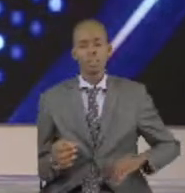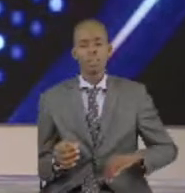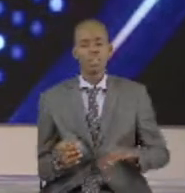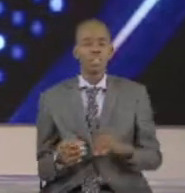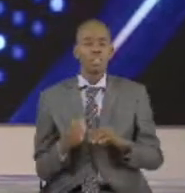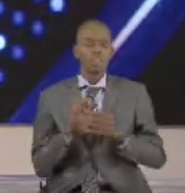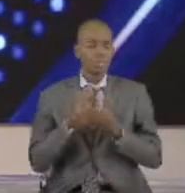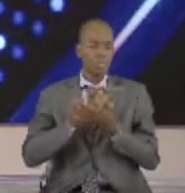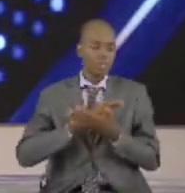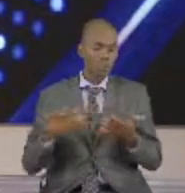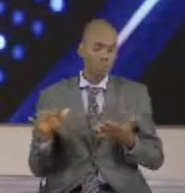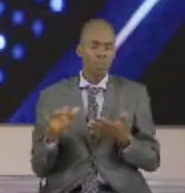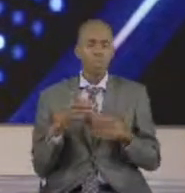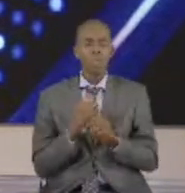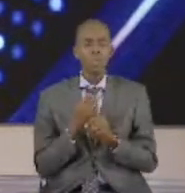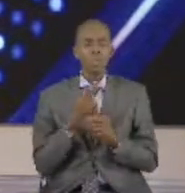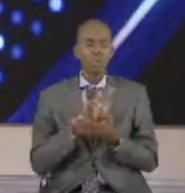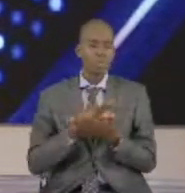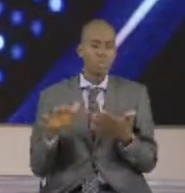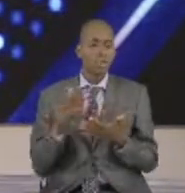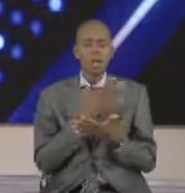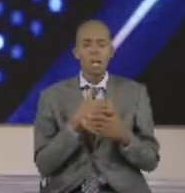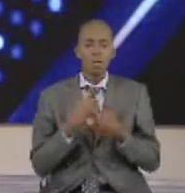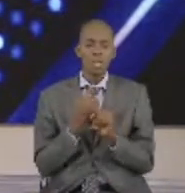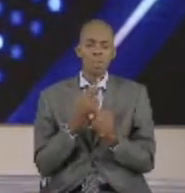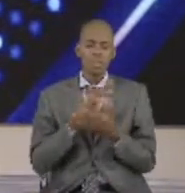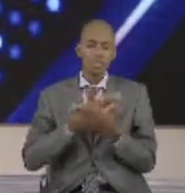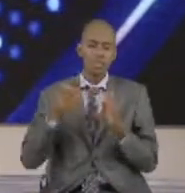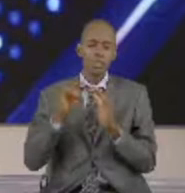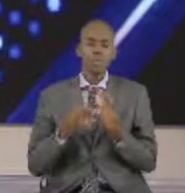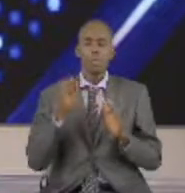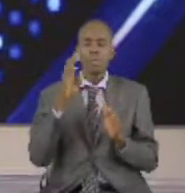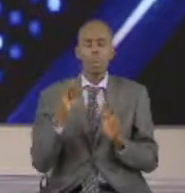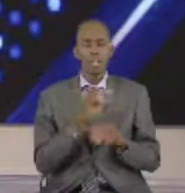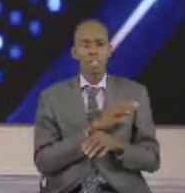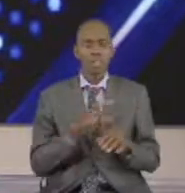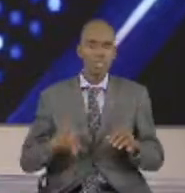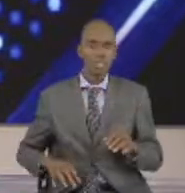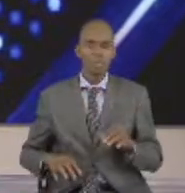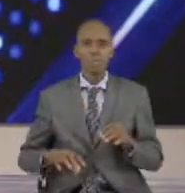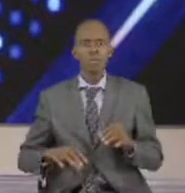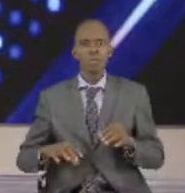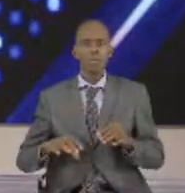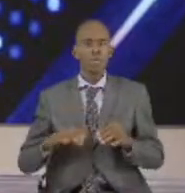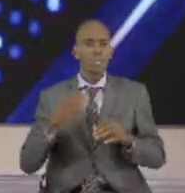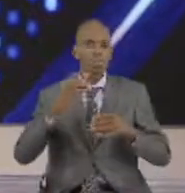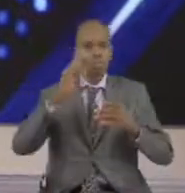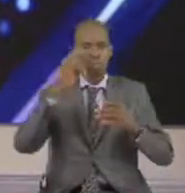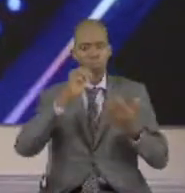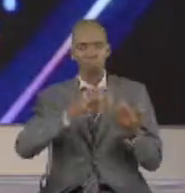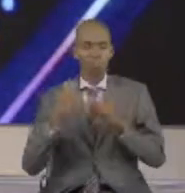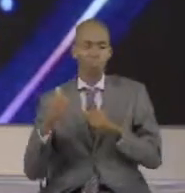fier rendu sainte au juste par christophe les églises baptisé entre